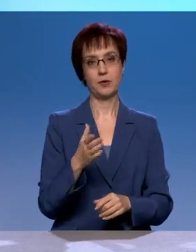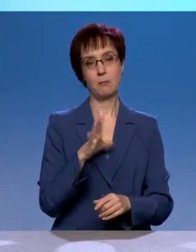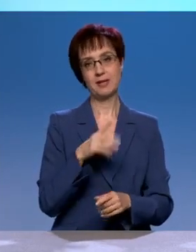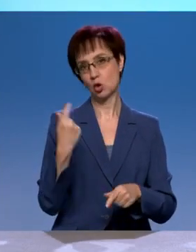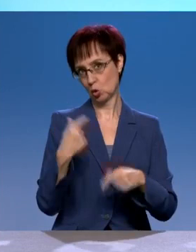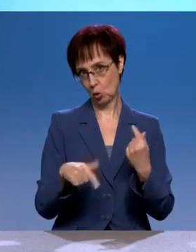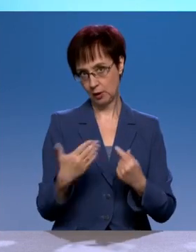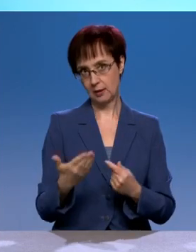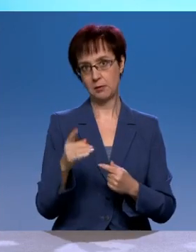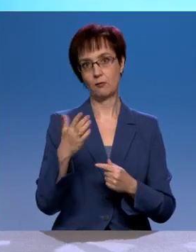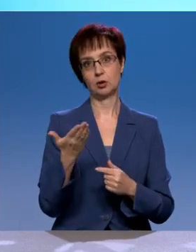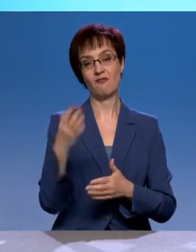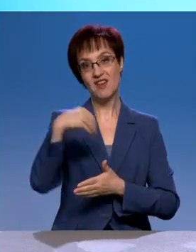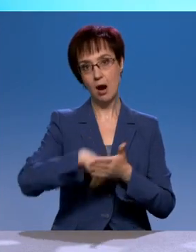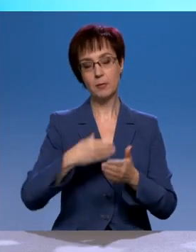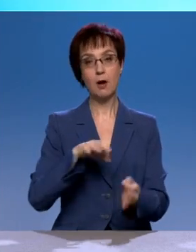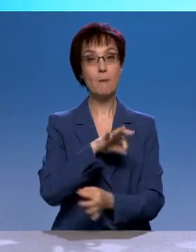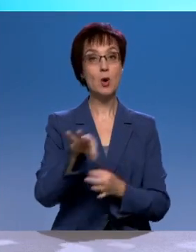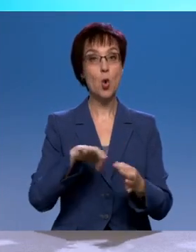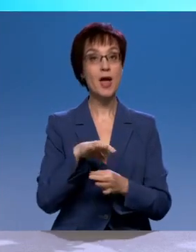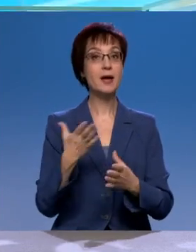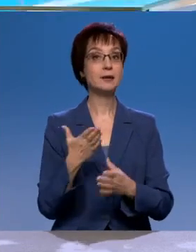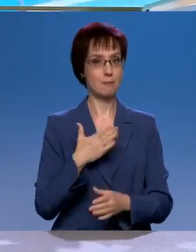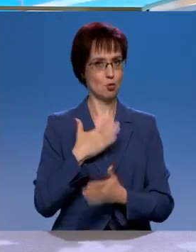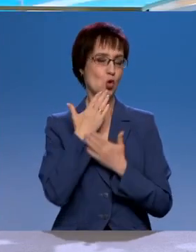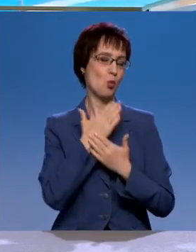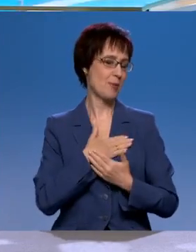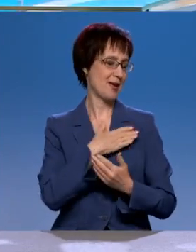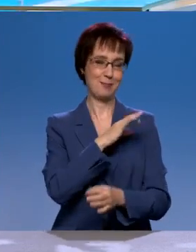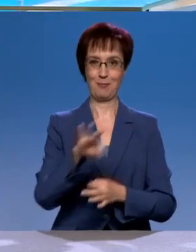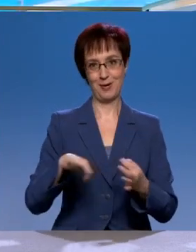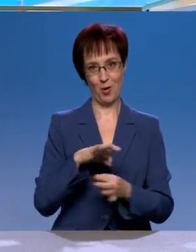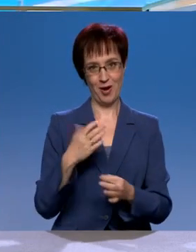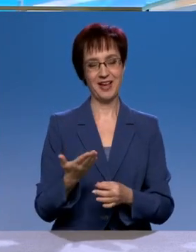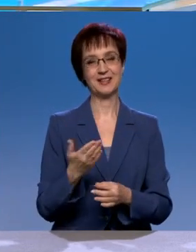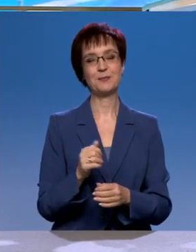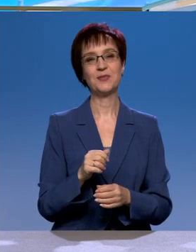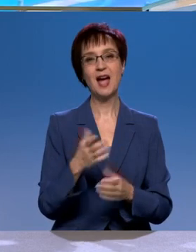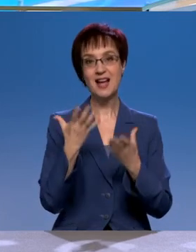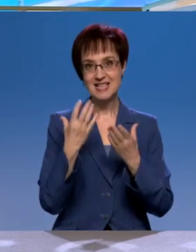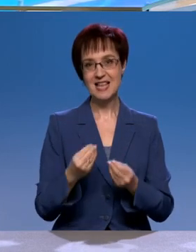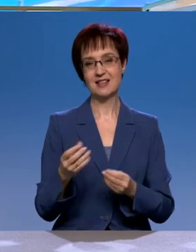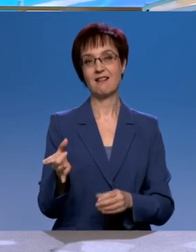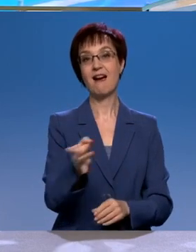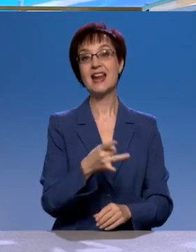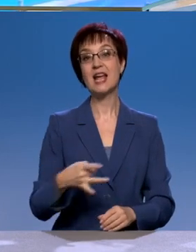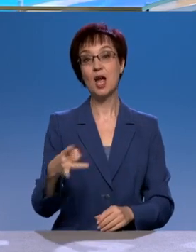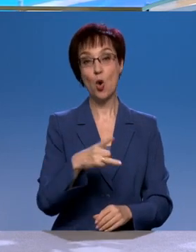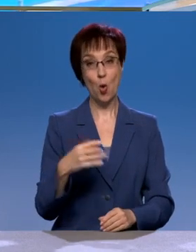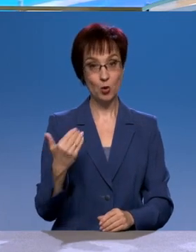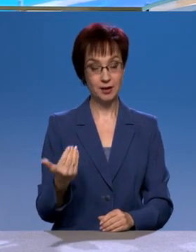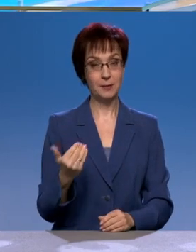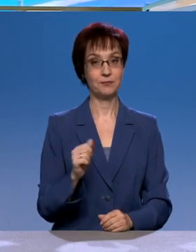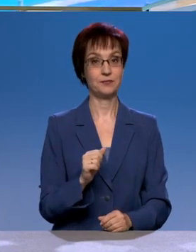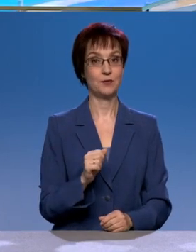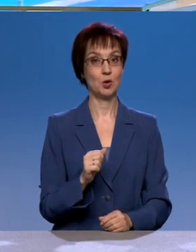региона», который вот у меня лично любимый проект. Ну, который ты ведешь, да, при моем небольшом участии. Да. Как вам